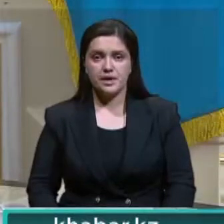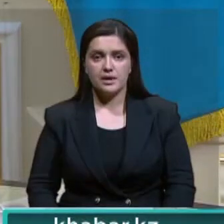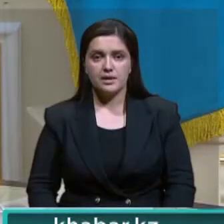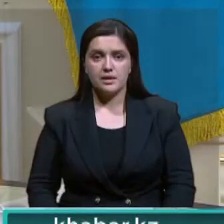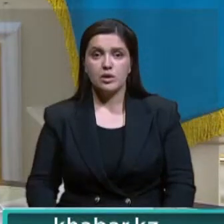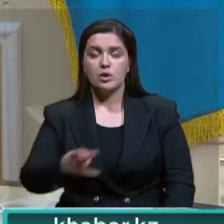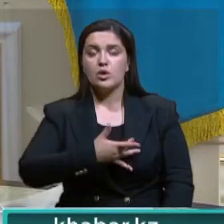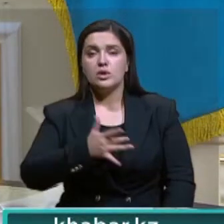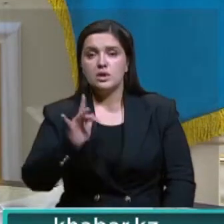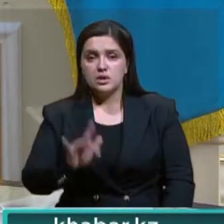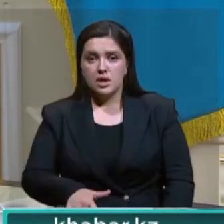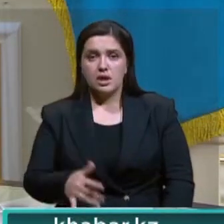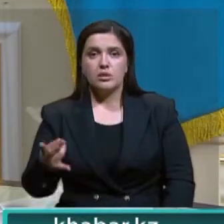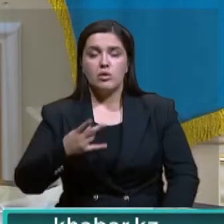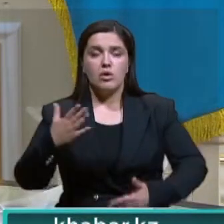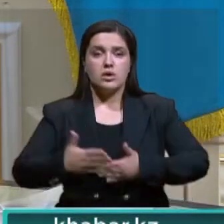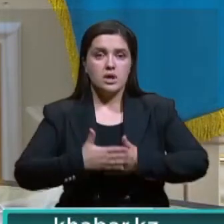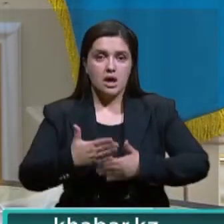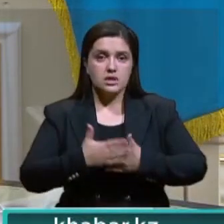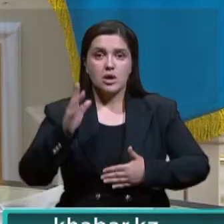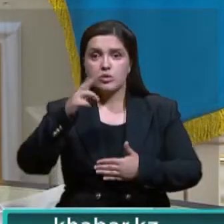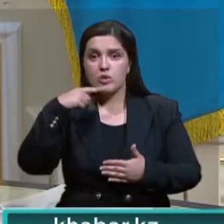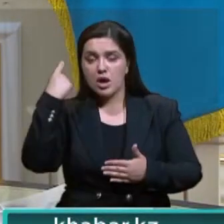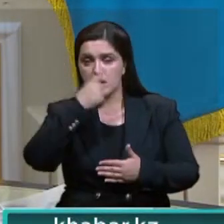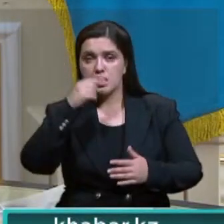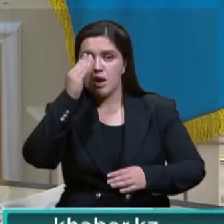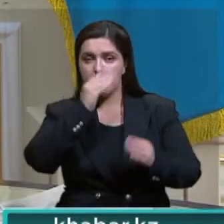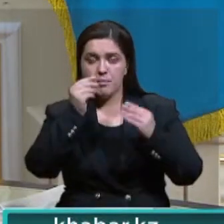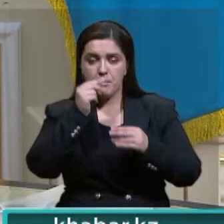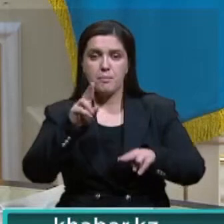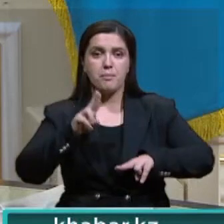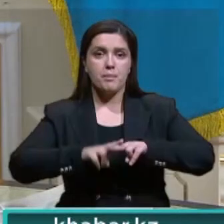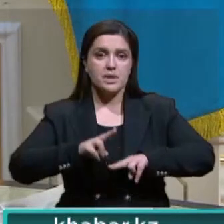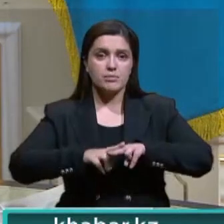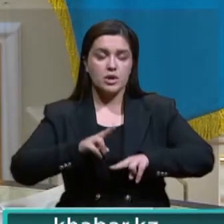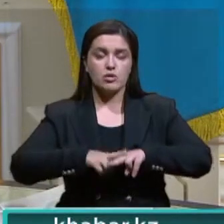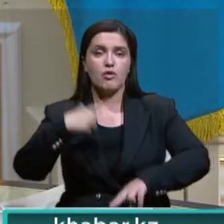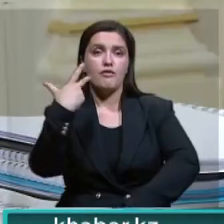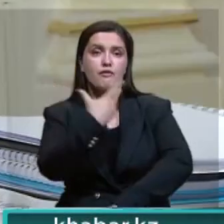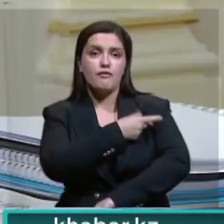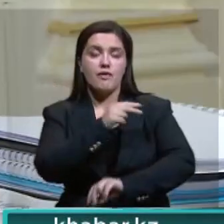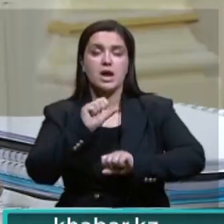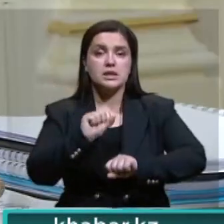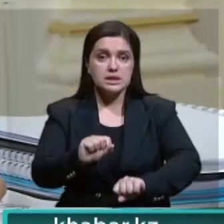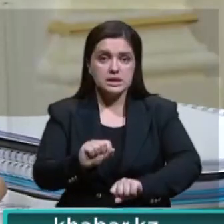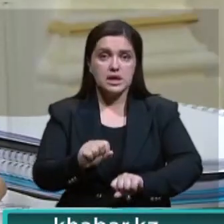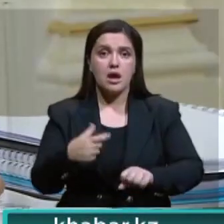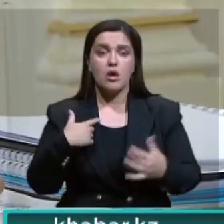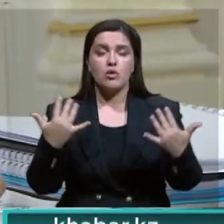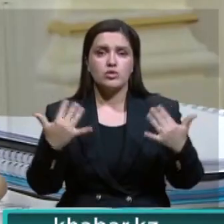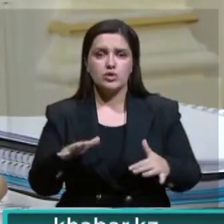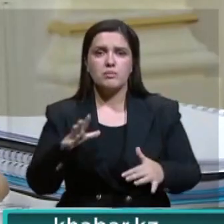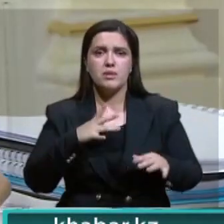применить суровое наказание к лицам, допускающим подделку паспортов вакцинации. Этот вопрос я уже поднимал